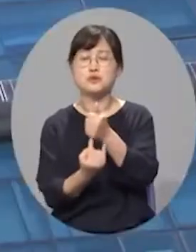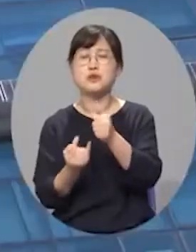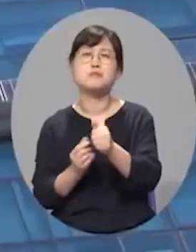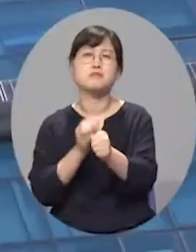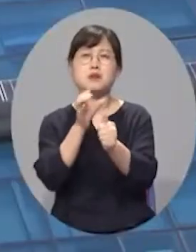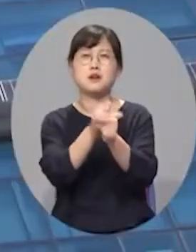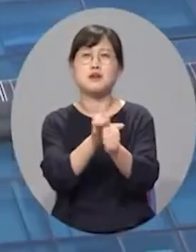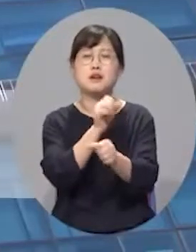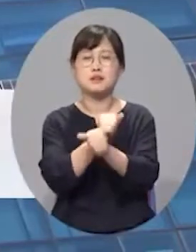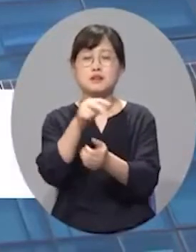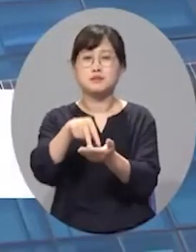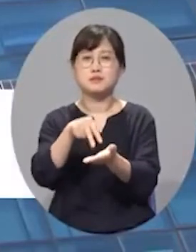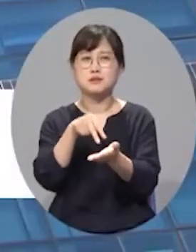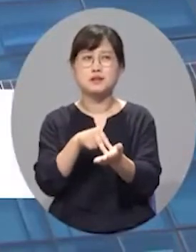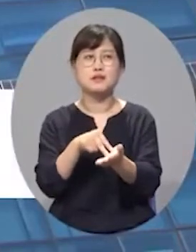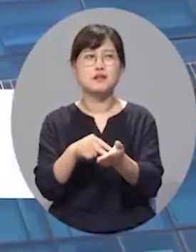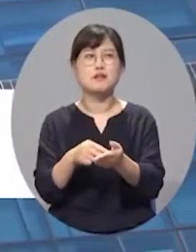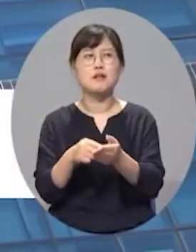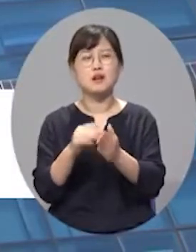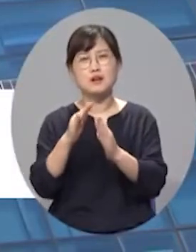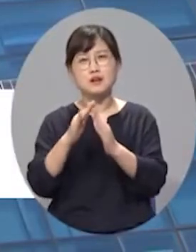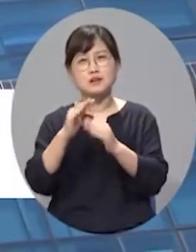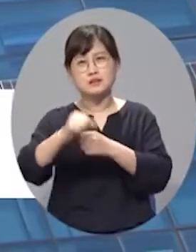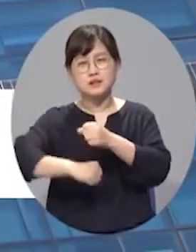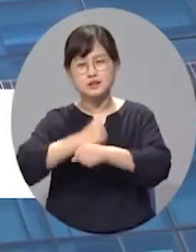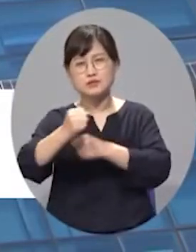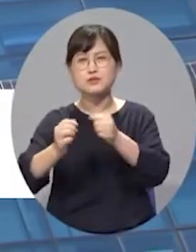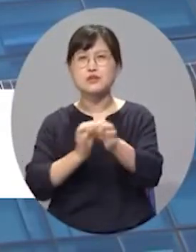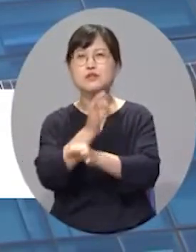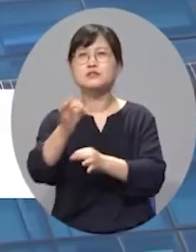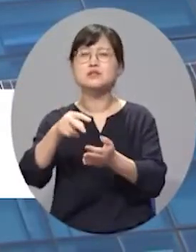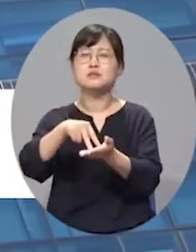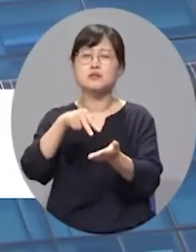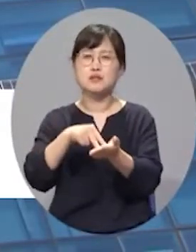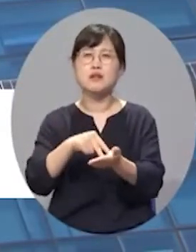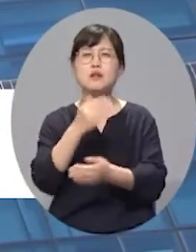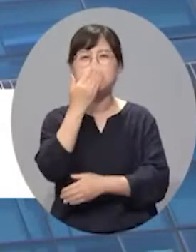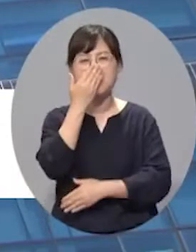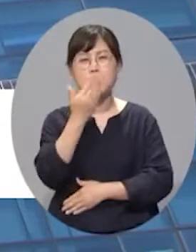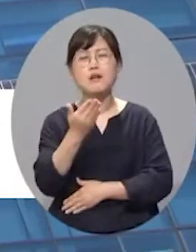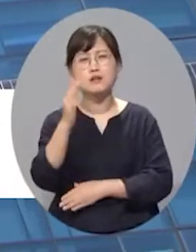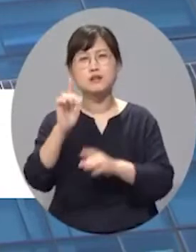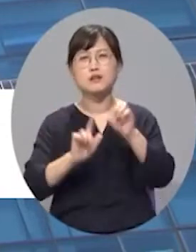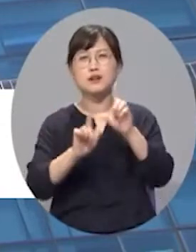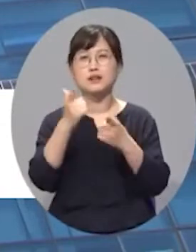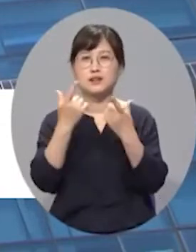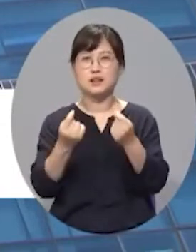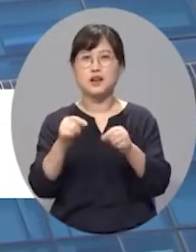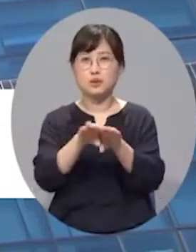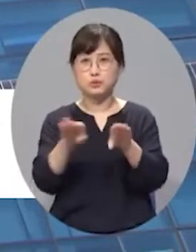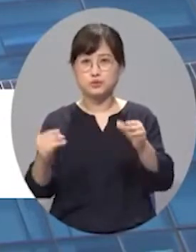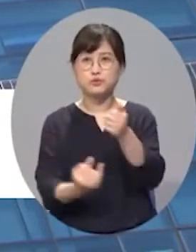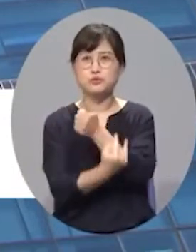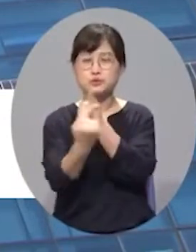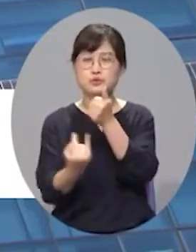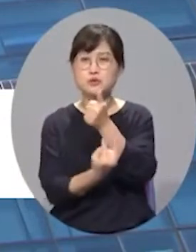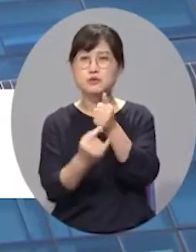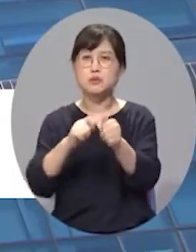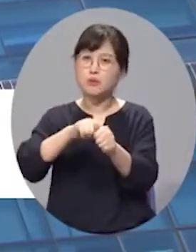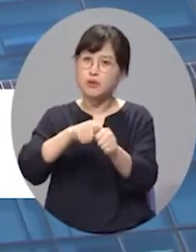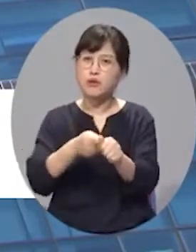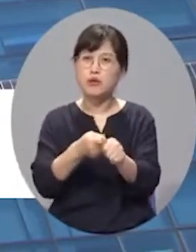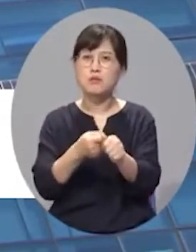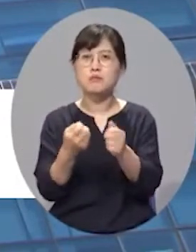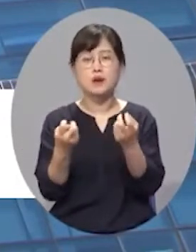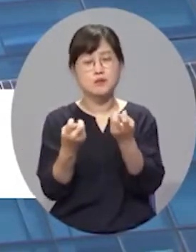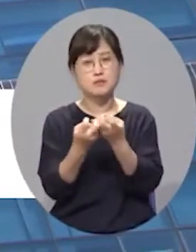알고 있었고요. 자유 경제 사회에서는 이게 할 수 있는 부분이긴 해요. 제일 중요한 것이 공정위에서 제재를 가할 수 있는